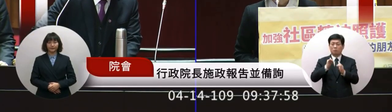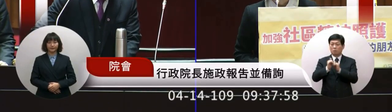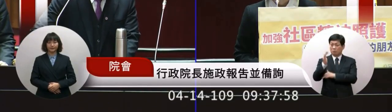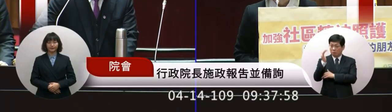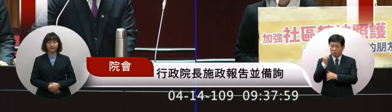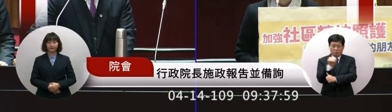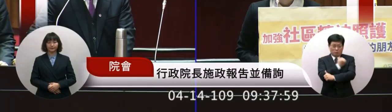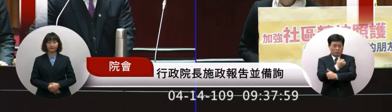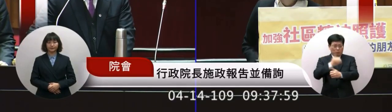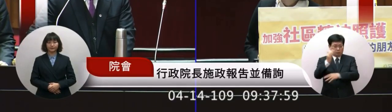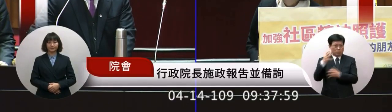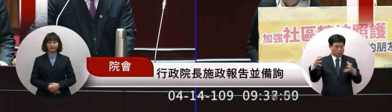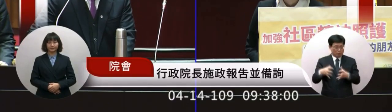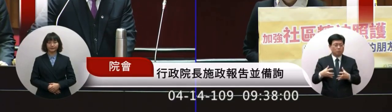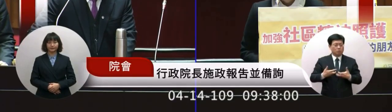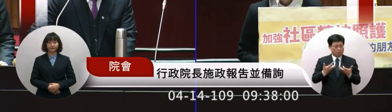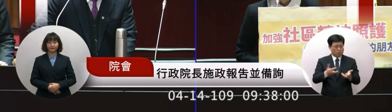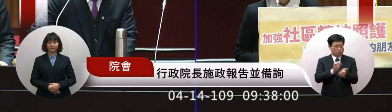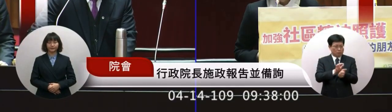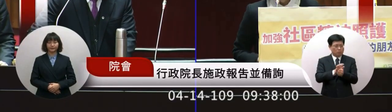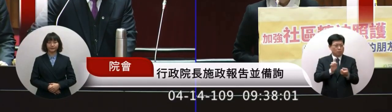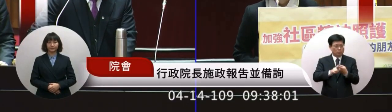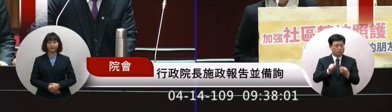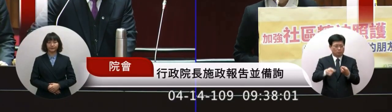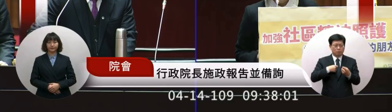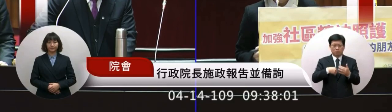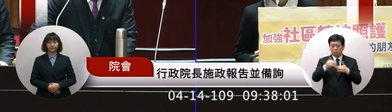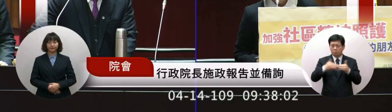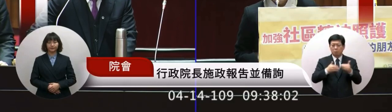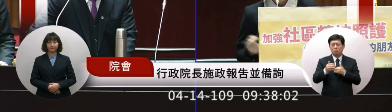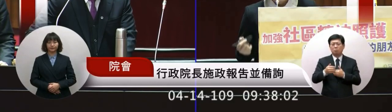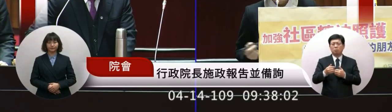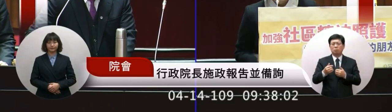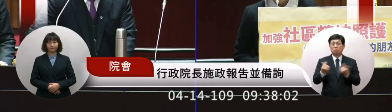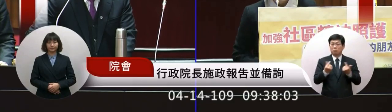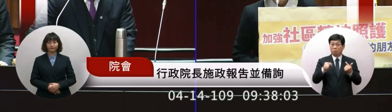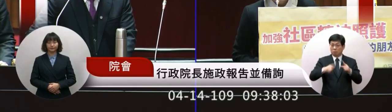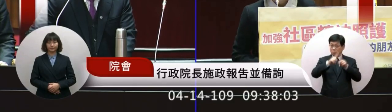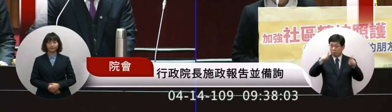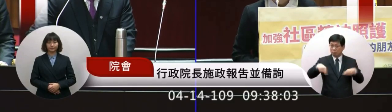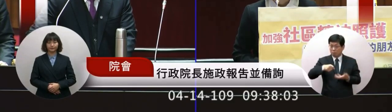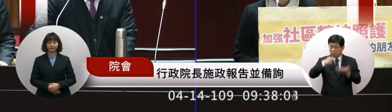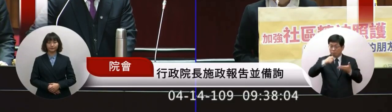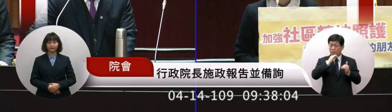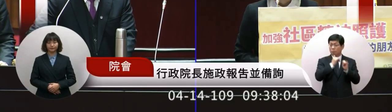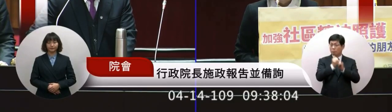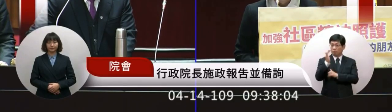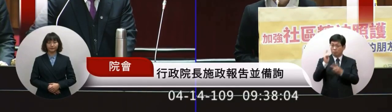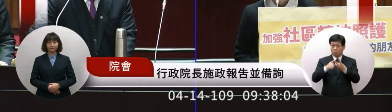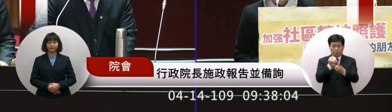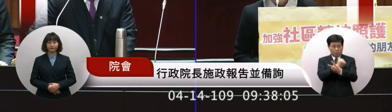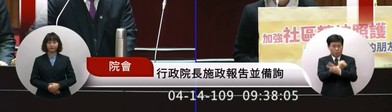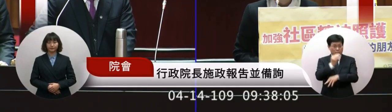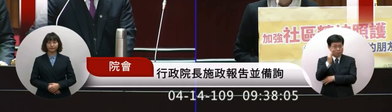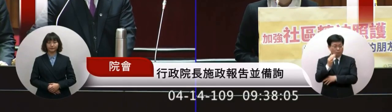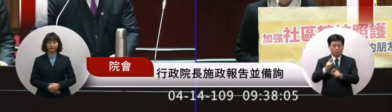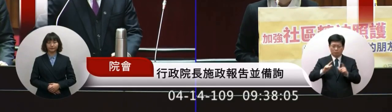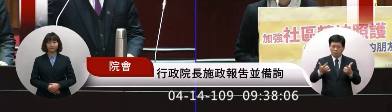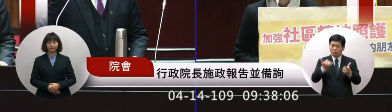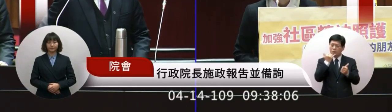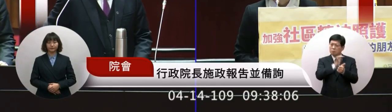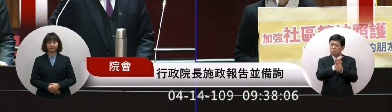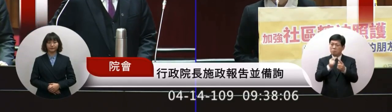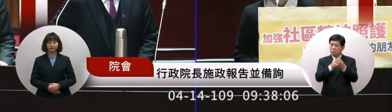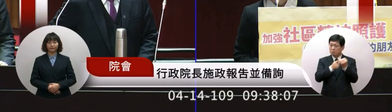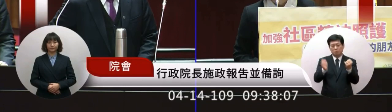政、劳政，应该也要同心协力来提出来这样子的协助。我们可以看得到，像这一页其实提到是在社政、劳政，我们盘点出来的结果大概能服务的